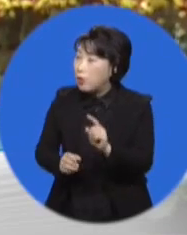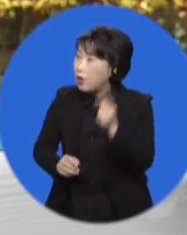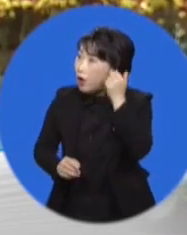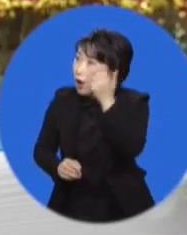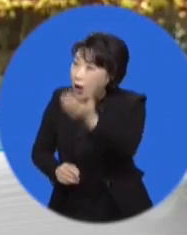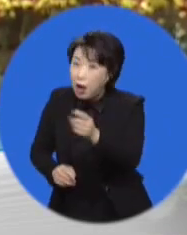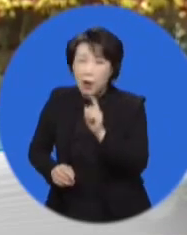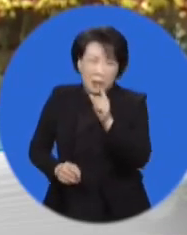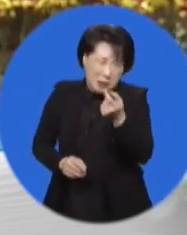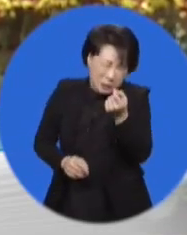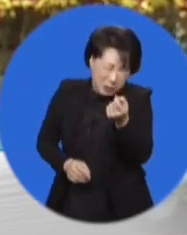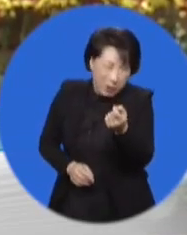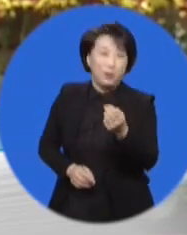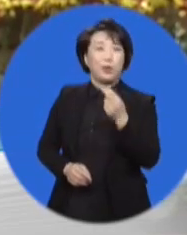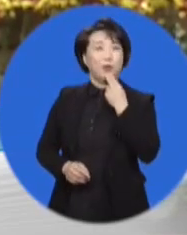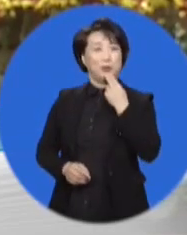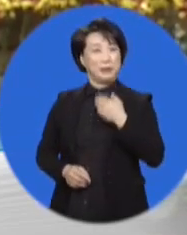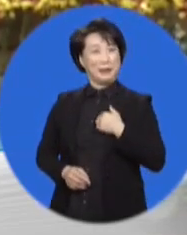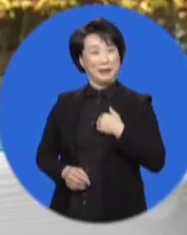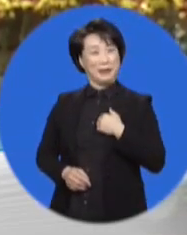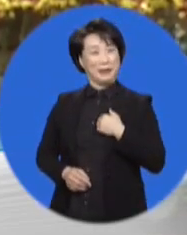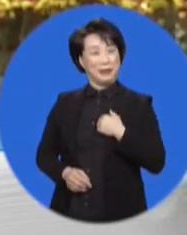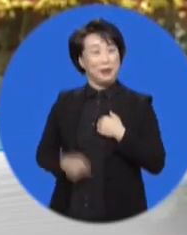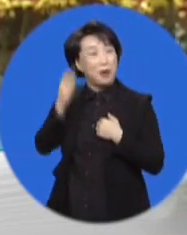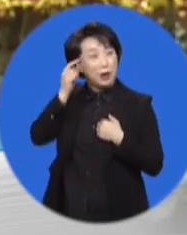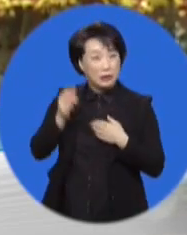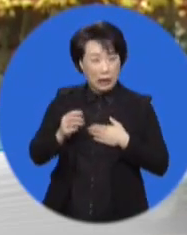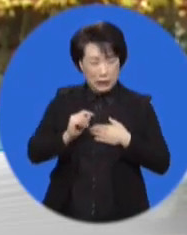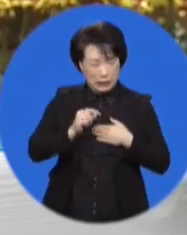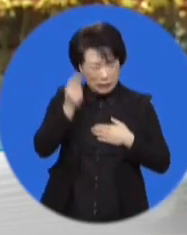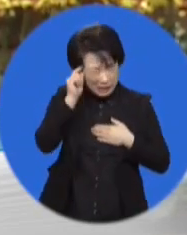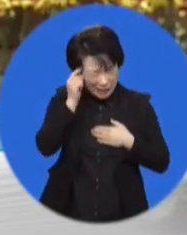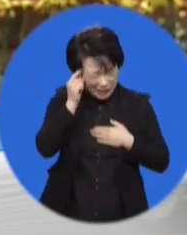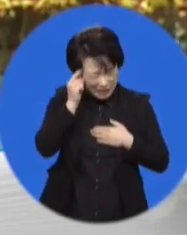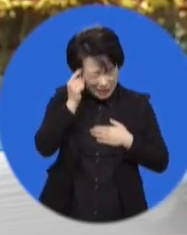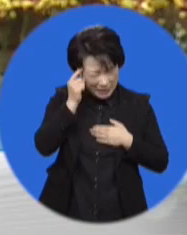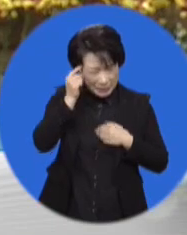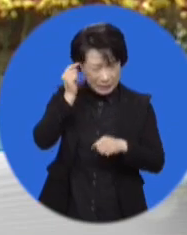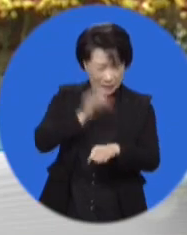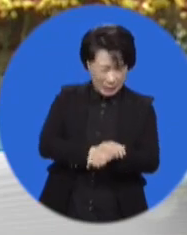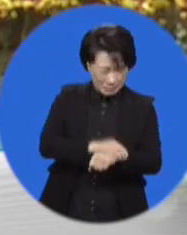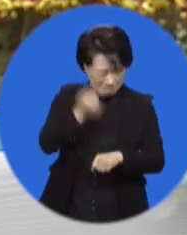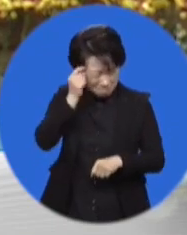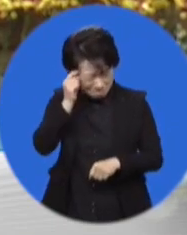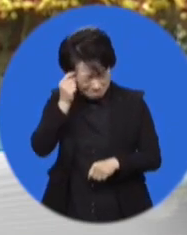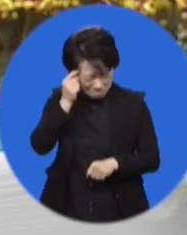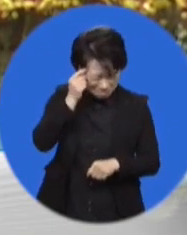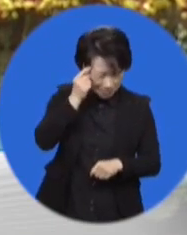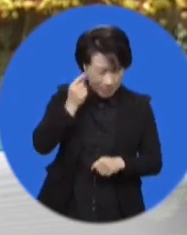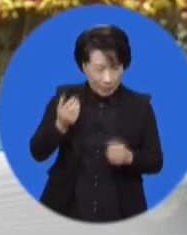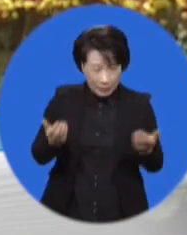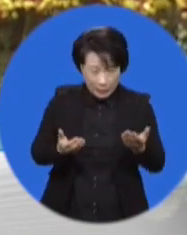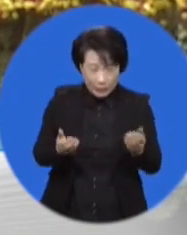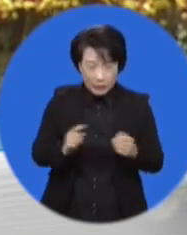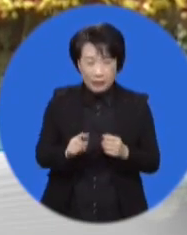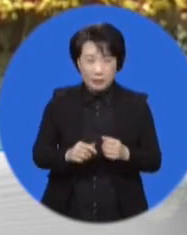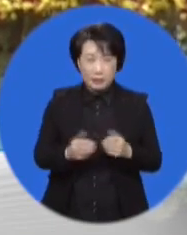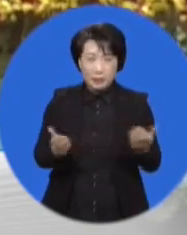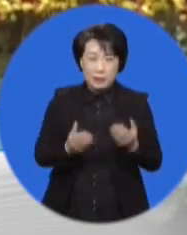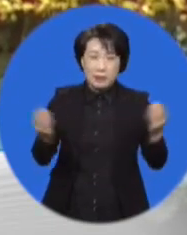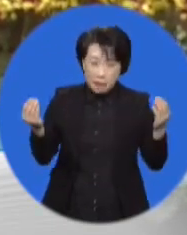소리 한마디도 안 했어. 내가 스스로 잘 지혜롭게 생각해서 그 일을